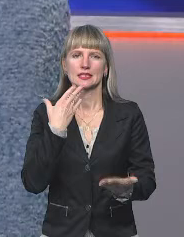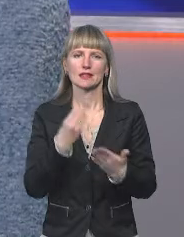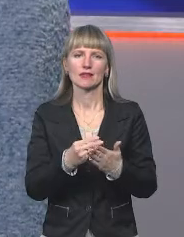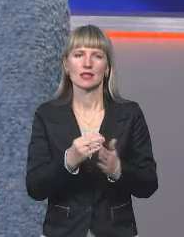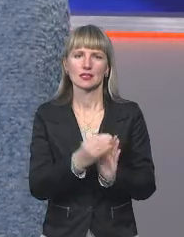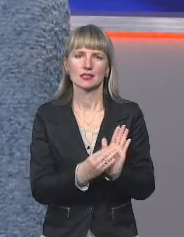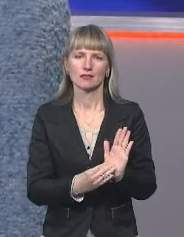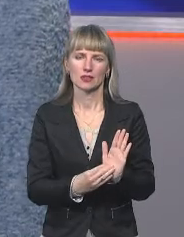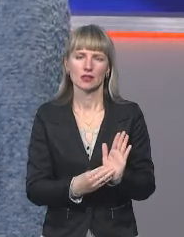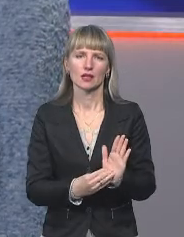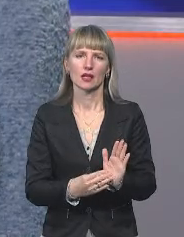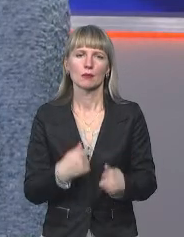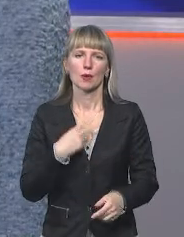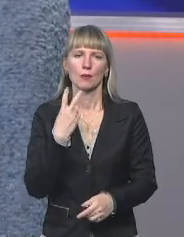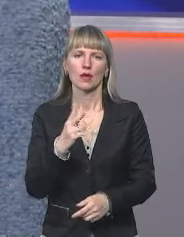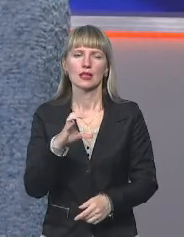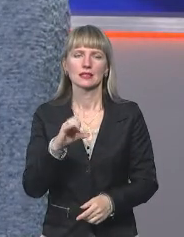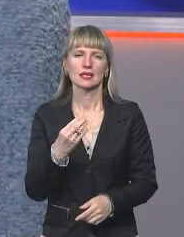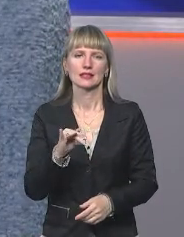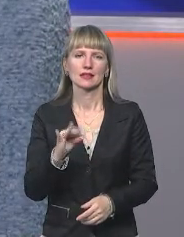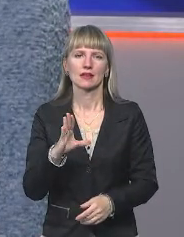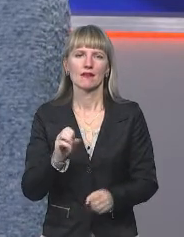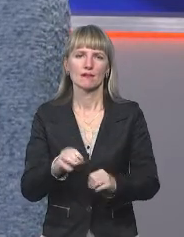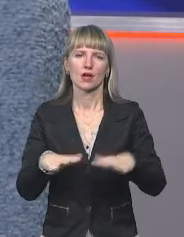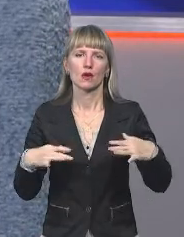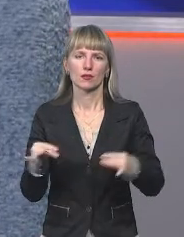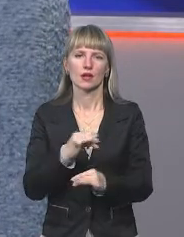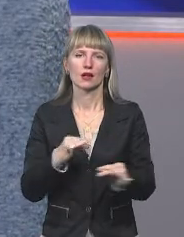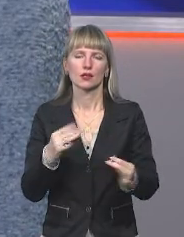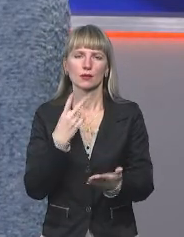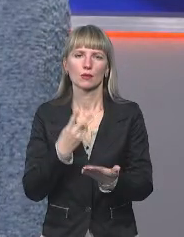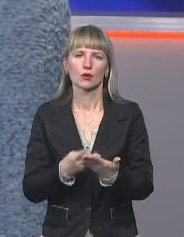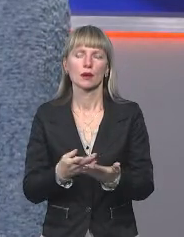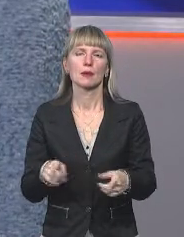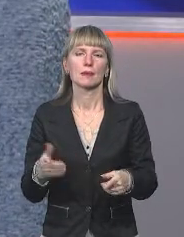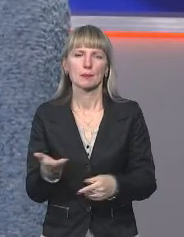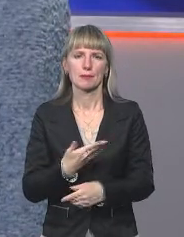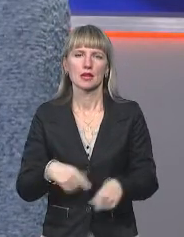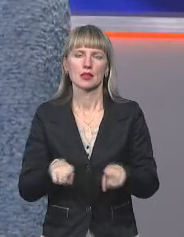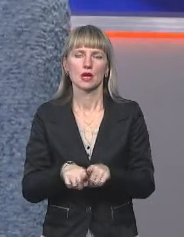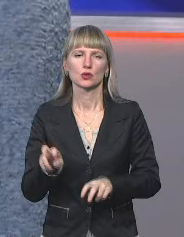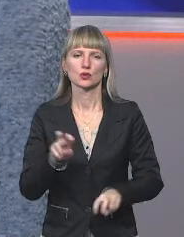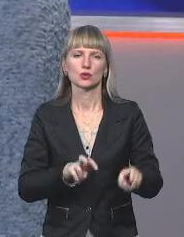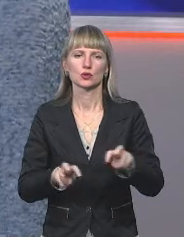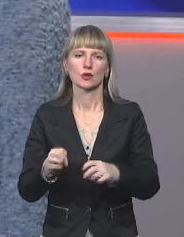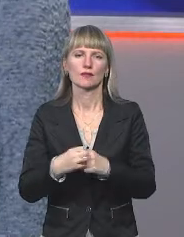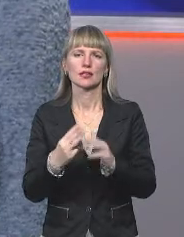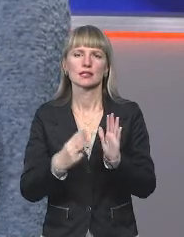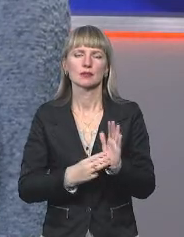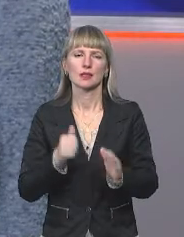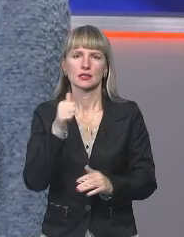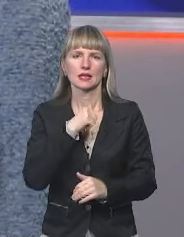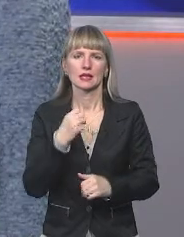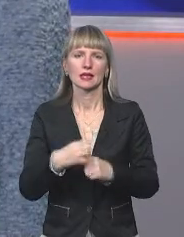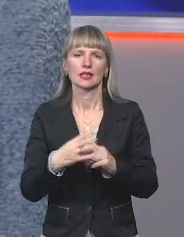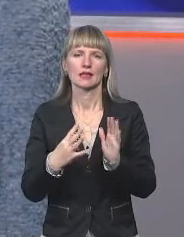за, ми подивилися на сайті Верховної Ради, давайте покажемо, ми також шукали 18-й рік,